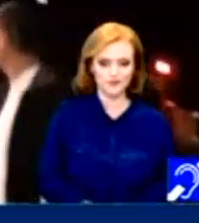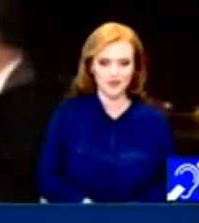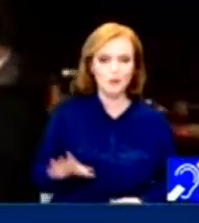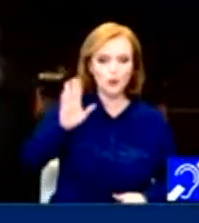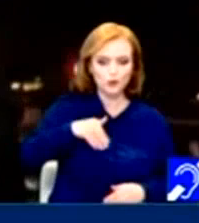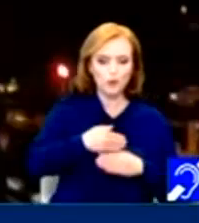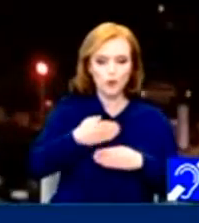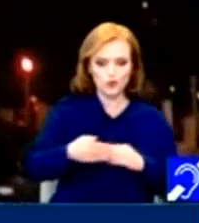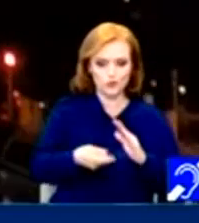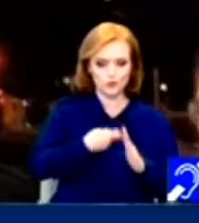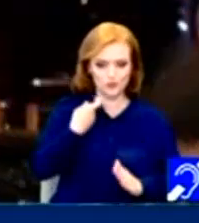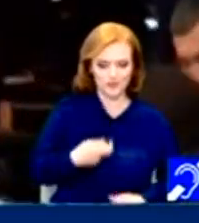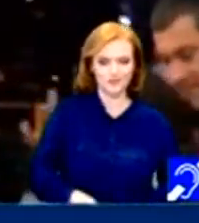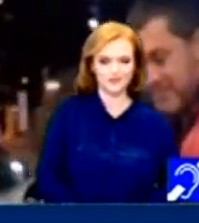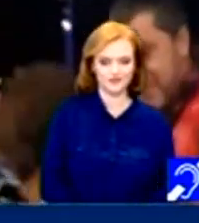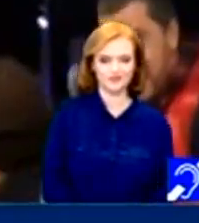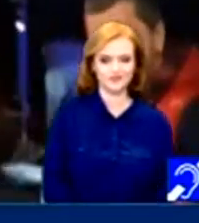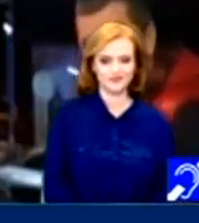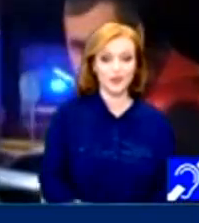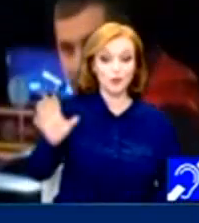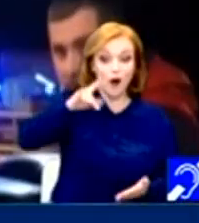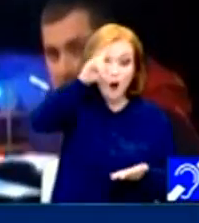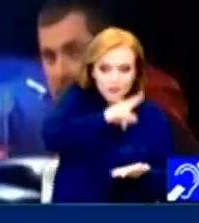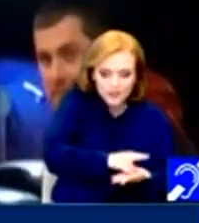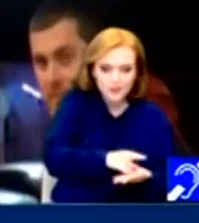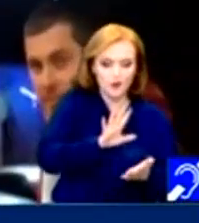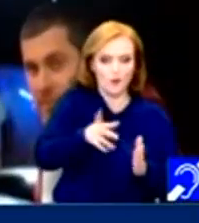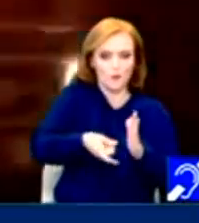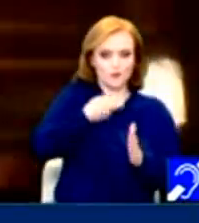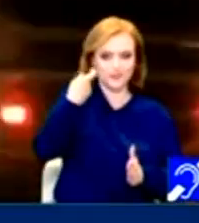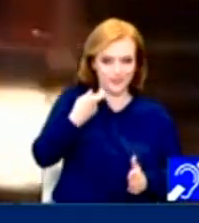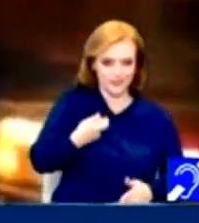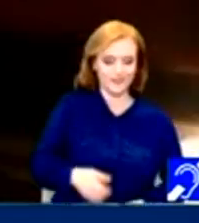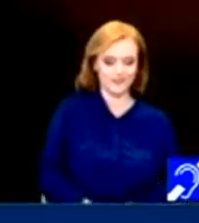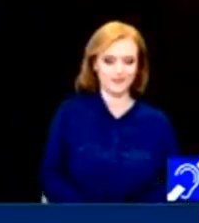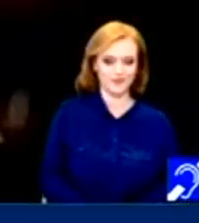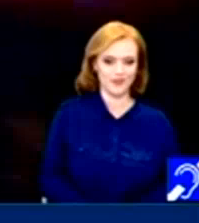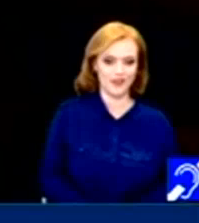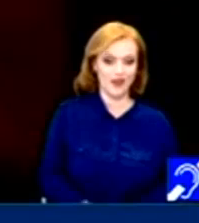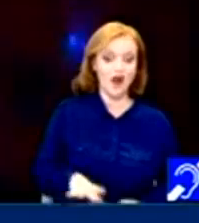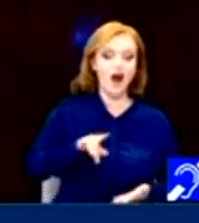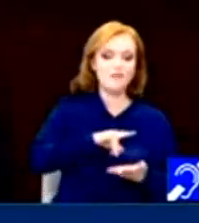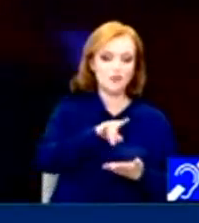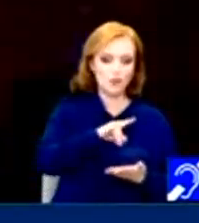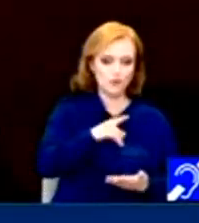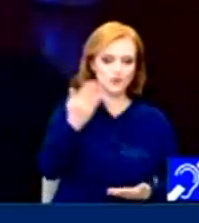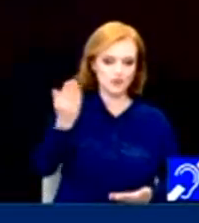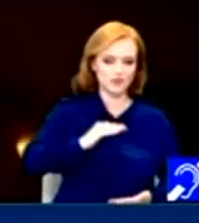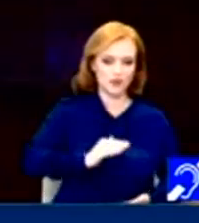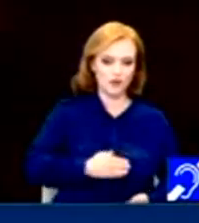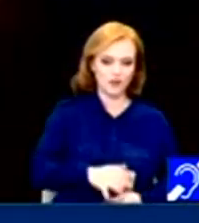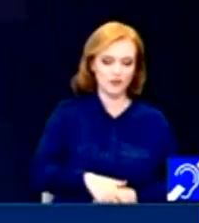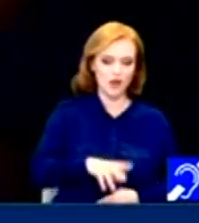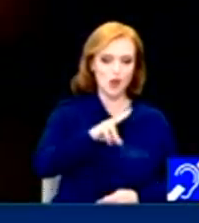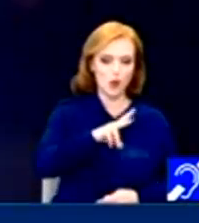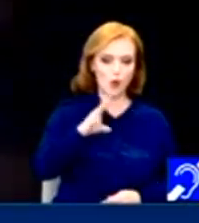roțile. Sau nu s-au deschis roțile. Odată când și-am aterizat, clar s-au deschis. Avionul, care aparține unei companii low cost, a aterizat